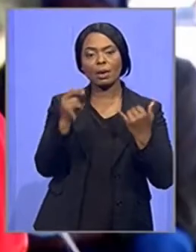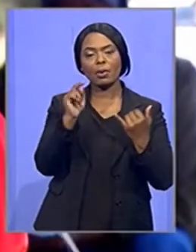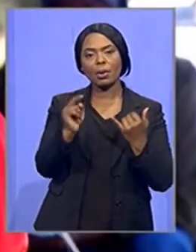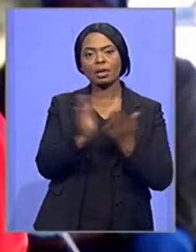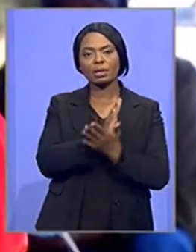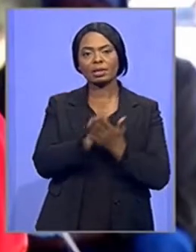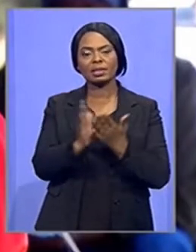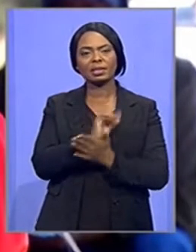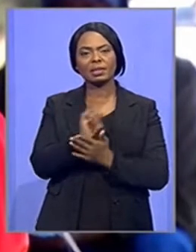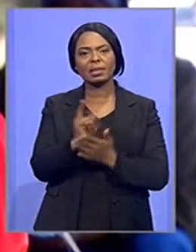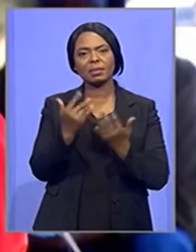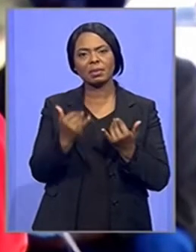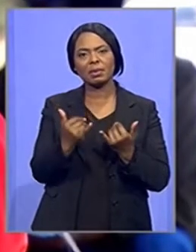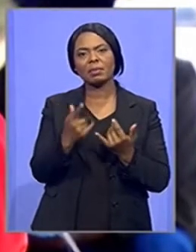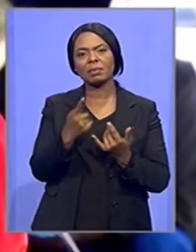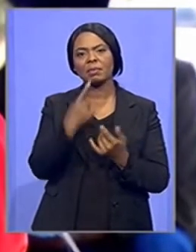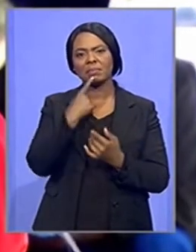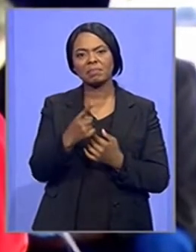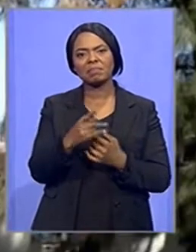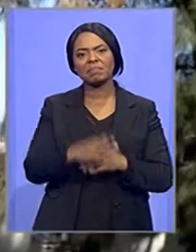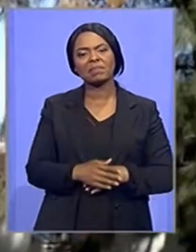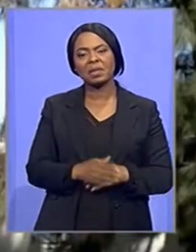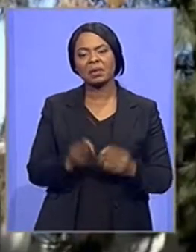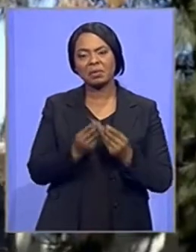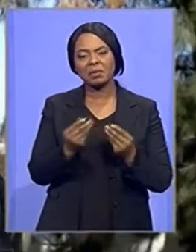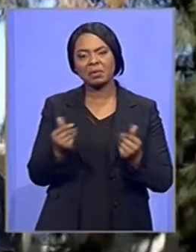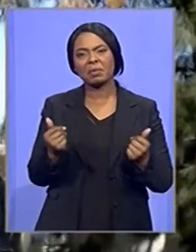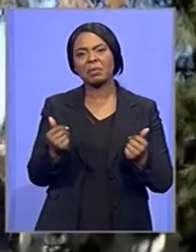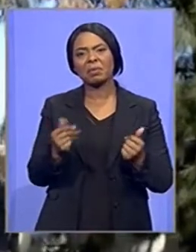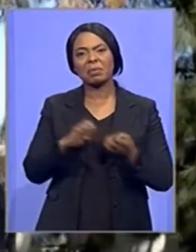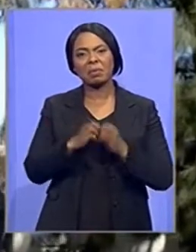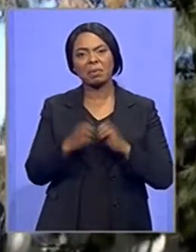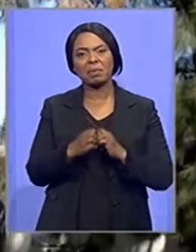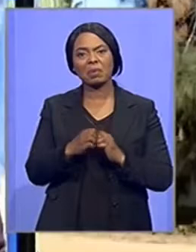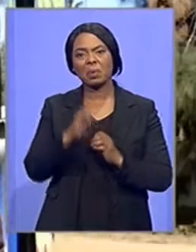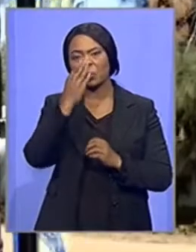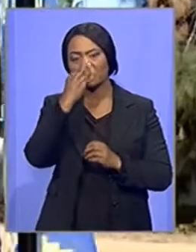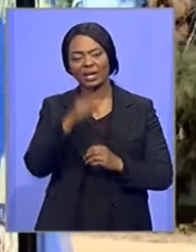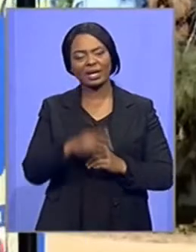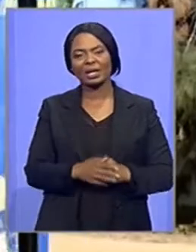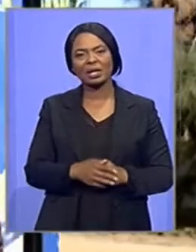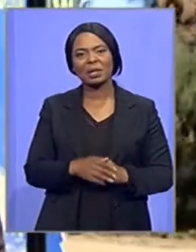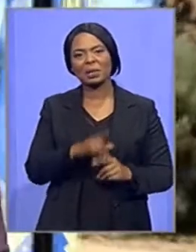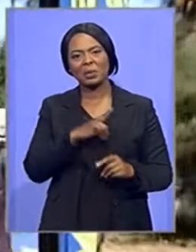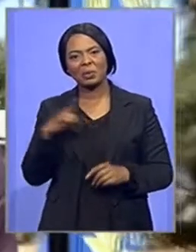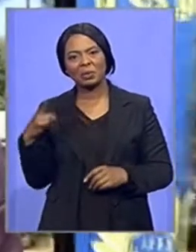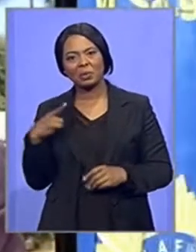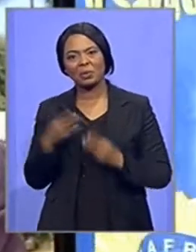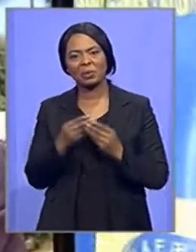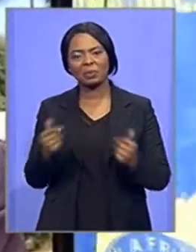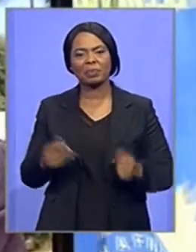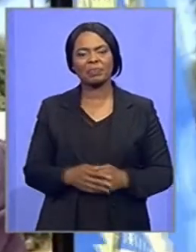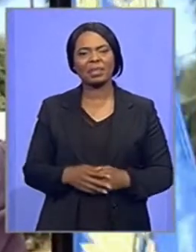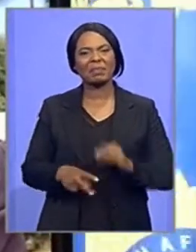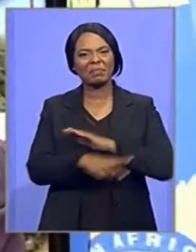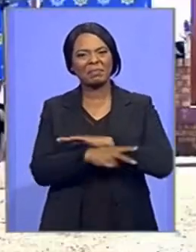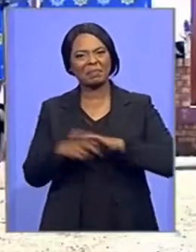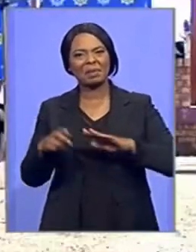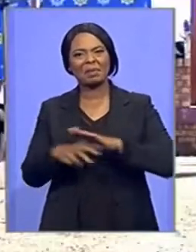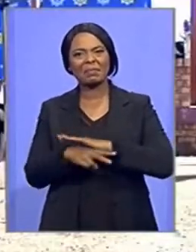tsengwang tirisong go fedisa bogodu jwa leruo. Bogodu jwa leruo ko modimola ke tlhobaboroko. Re utswediwa thata dipudi ko setlhopha sa